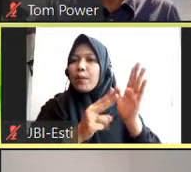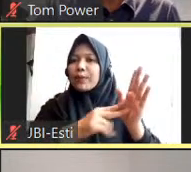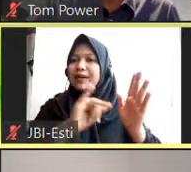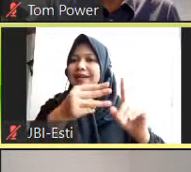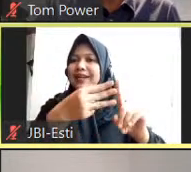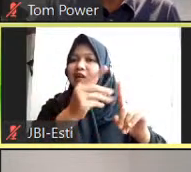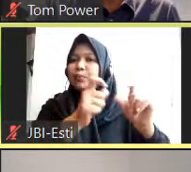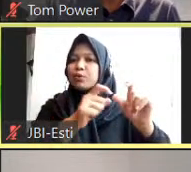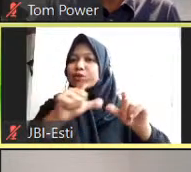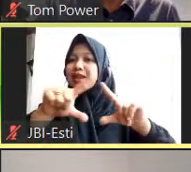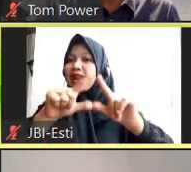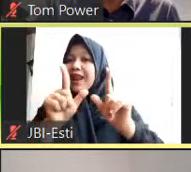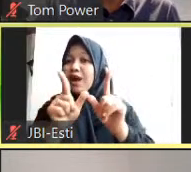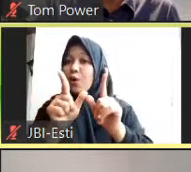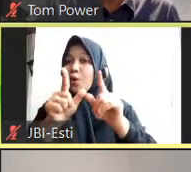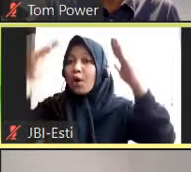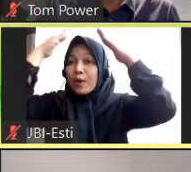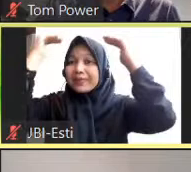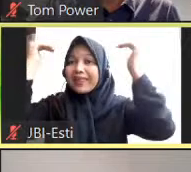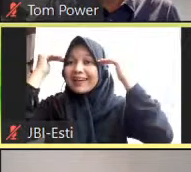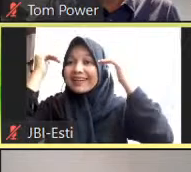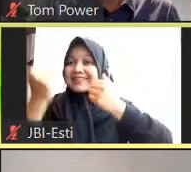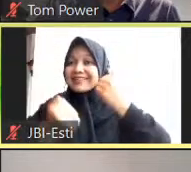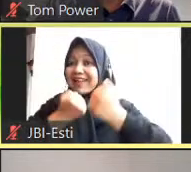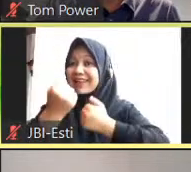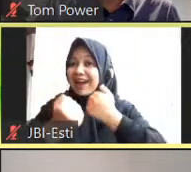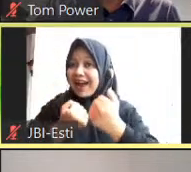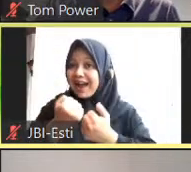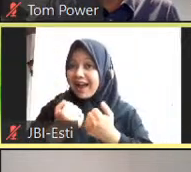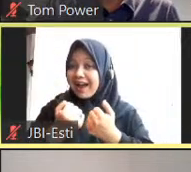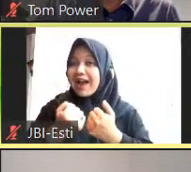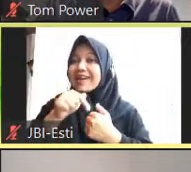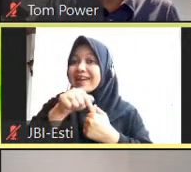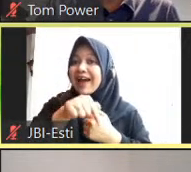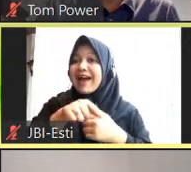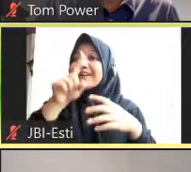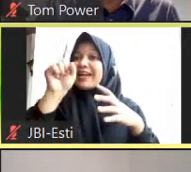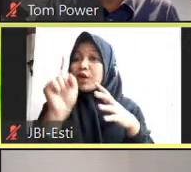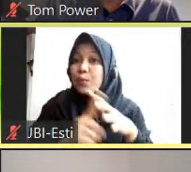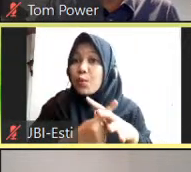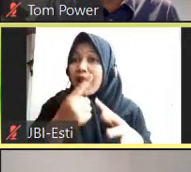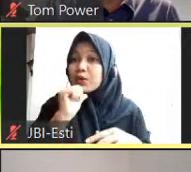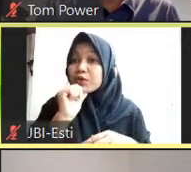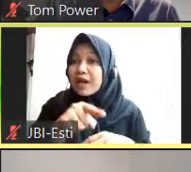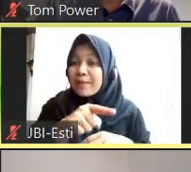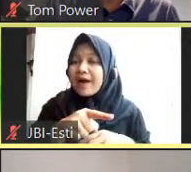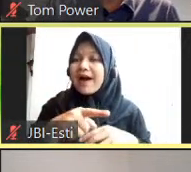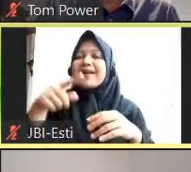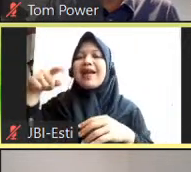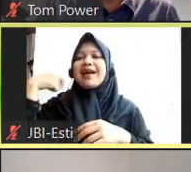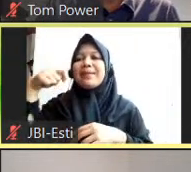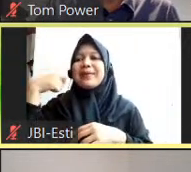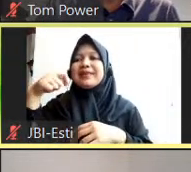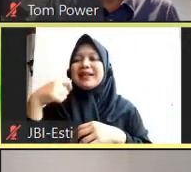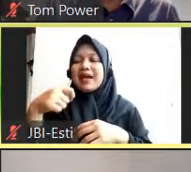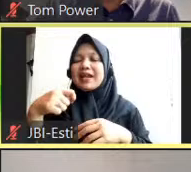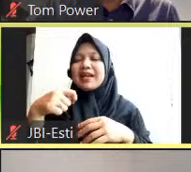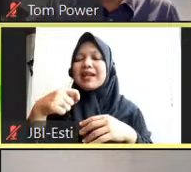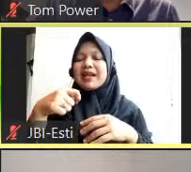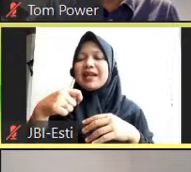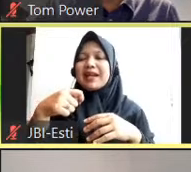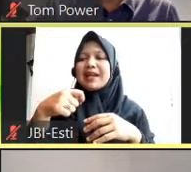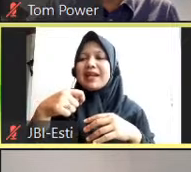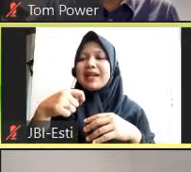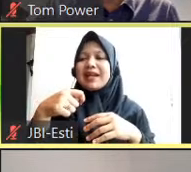Petani Sejahtera, itu dimulai oleh akun Kemenristek BRIN, dan